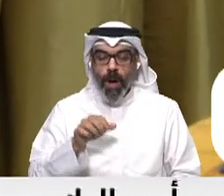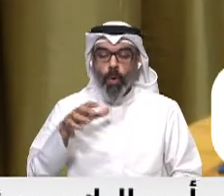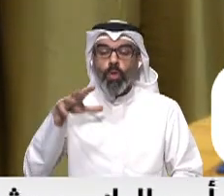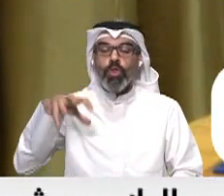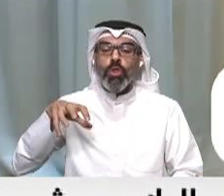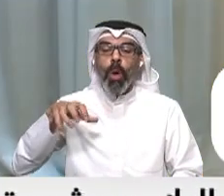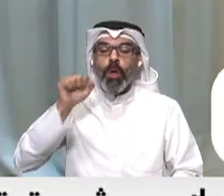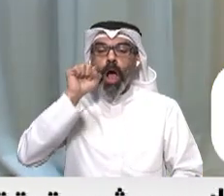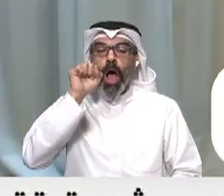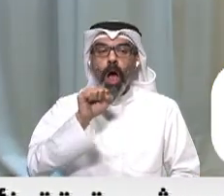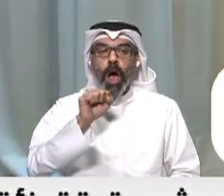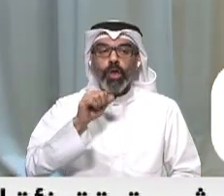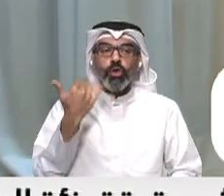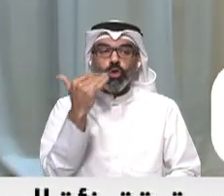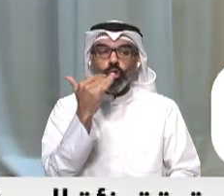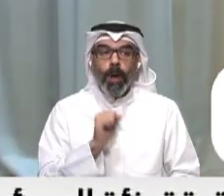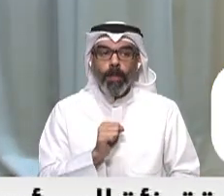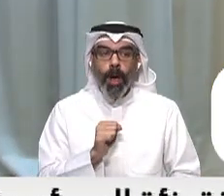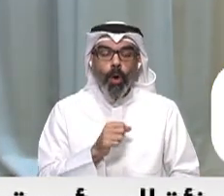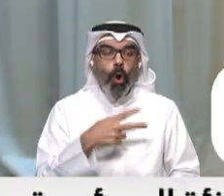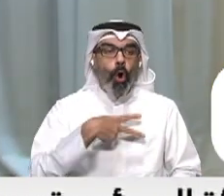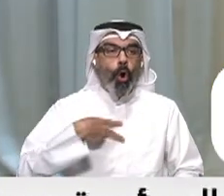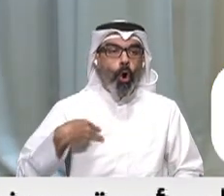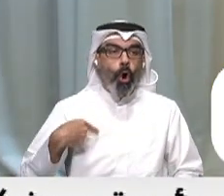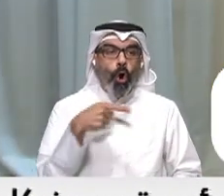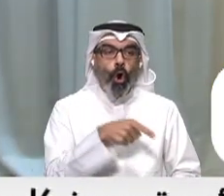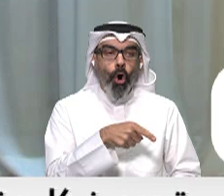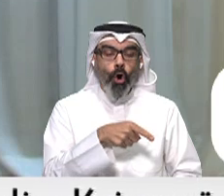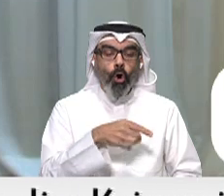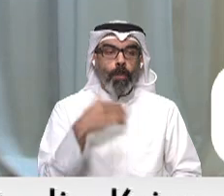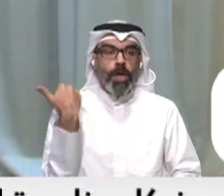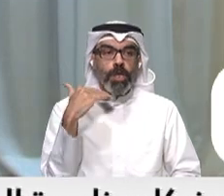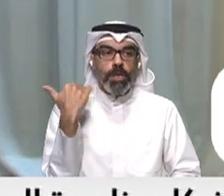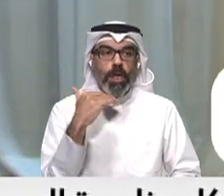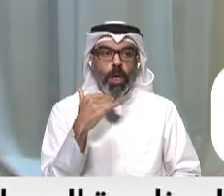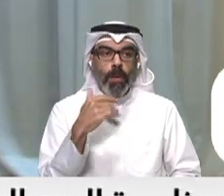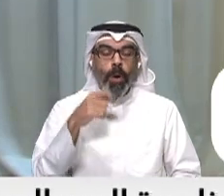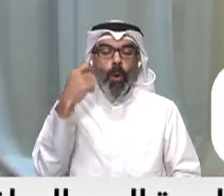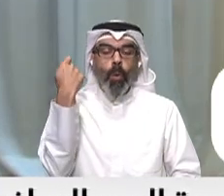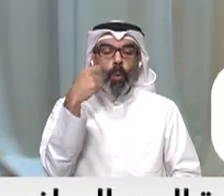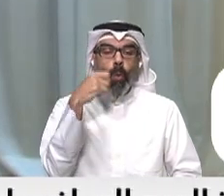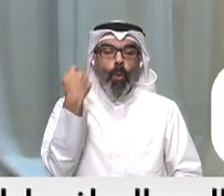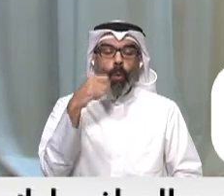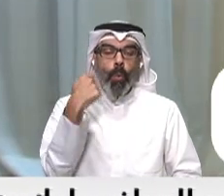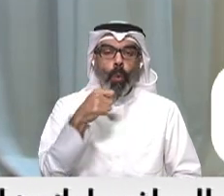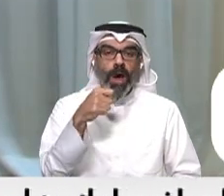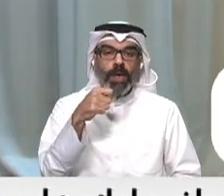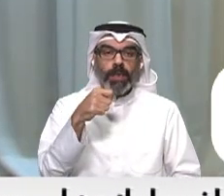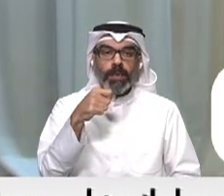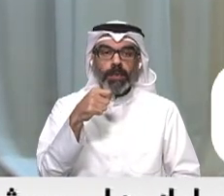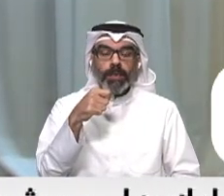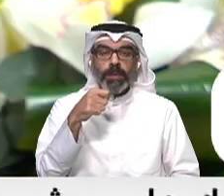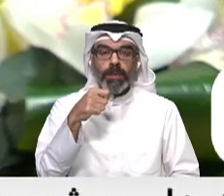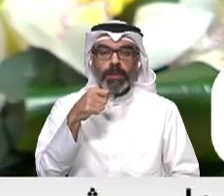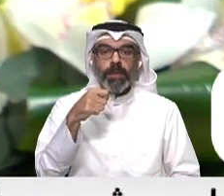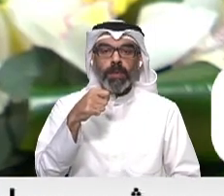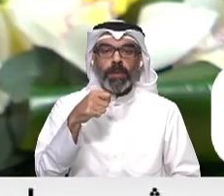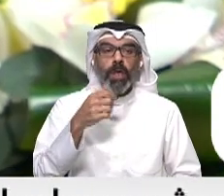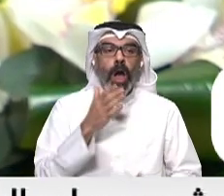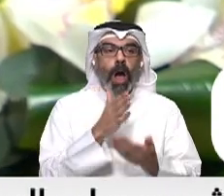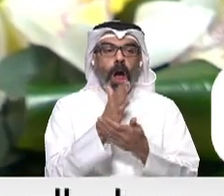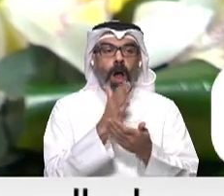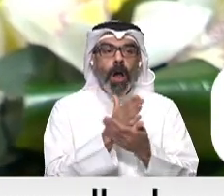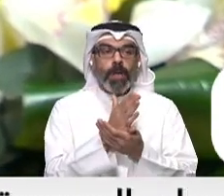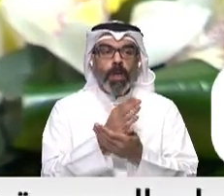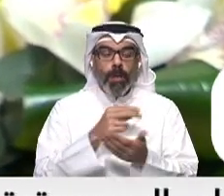لشؤون الشباب وعن حكومه جمهوريه طاجكستان معالي السيد سراج الدين مهر الدين وزير